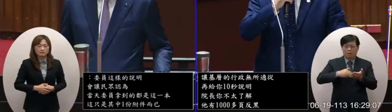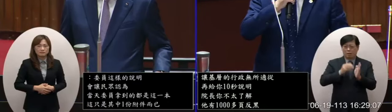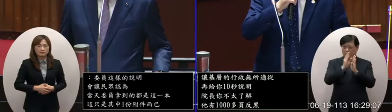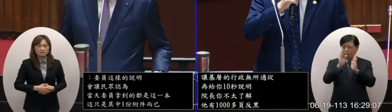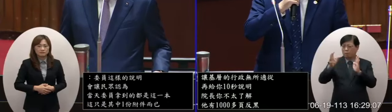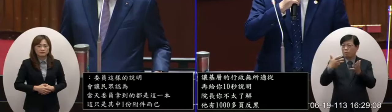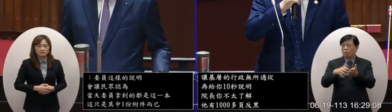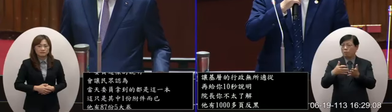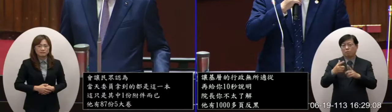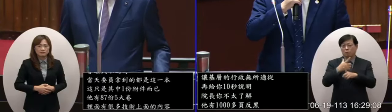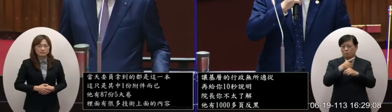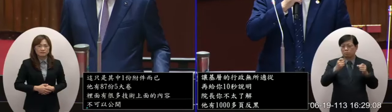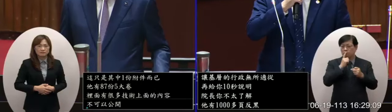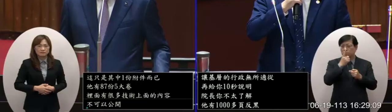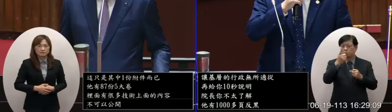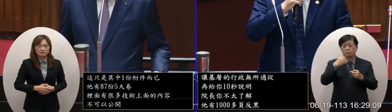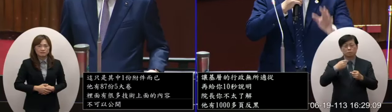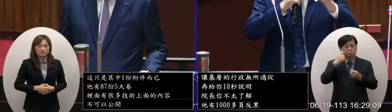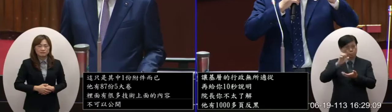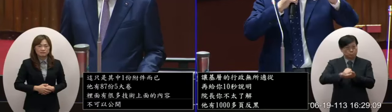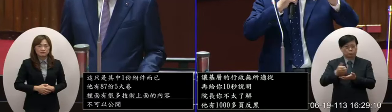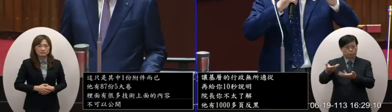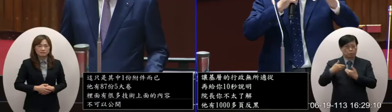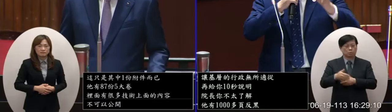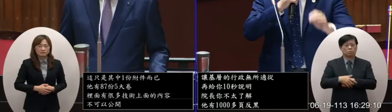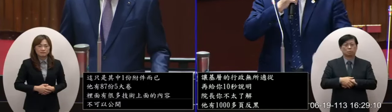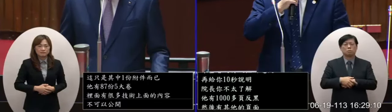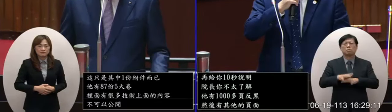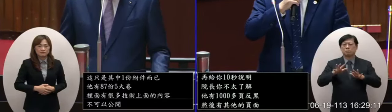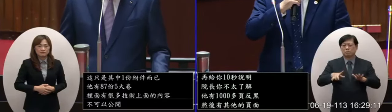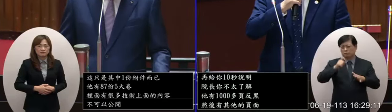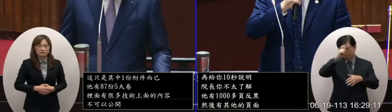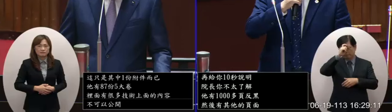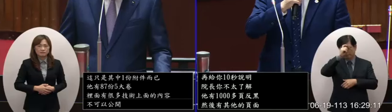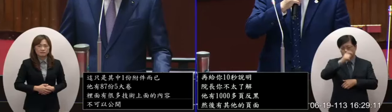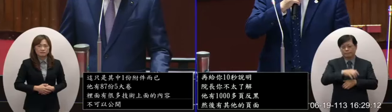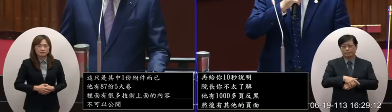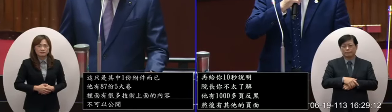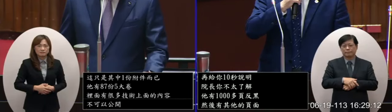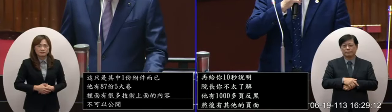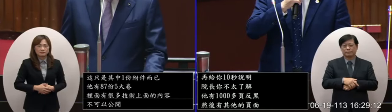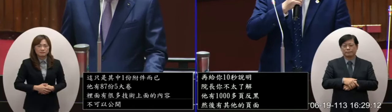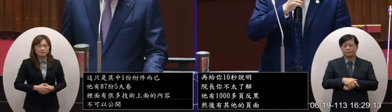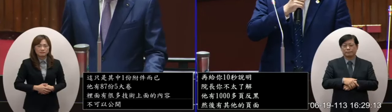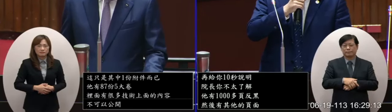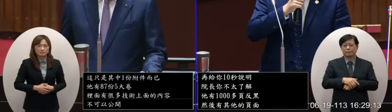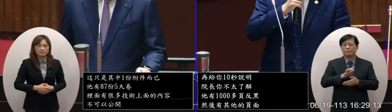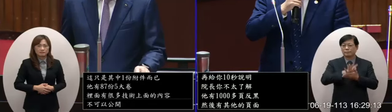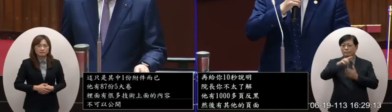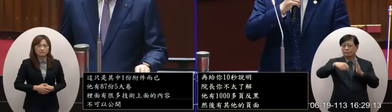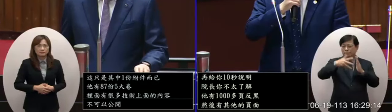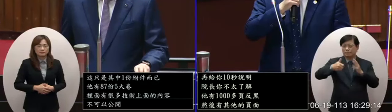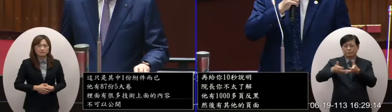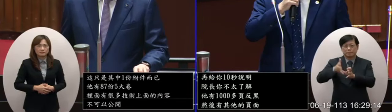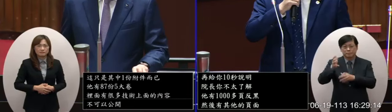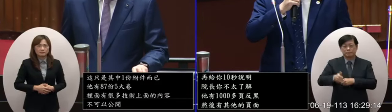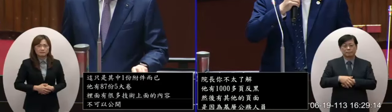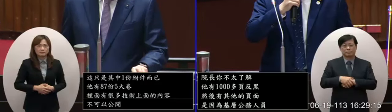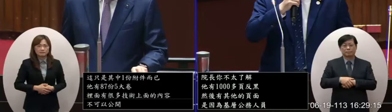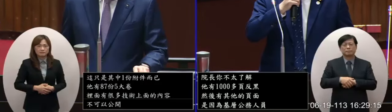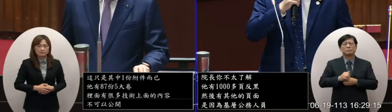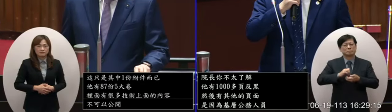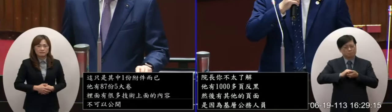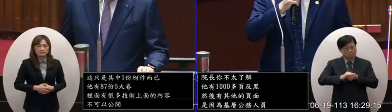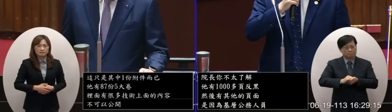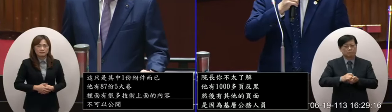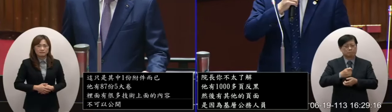册全部只有提供目录啊。好，所以这件事情我只是要希望说，这个未来院长跟部长这个部分一